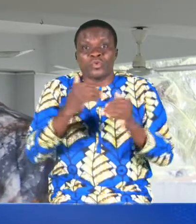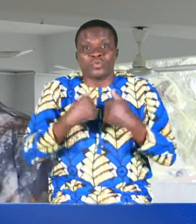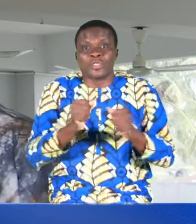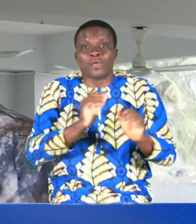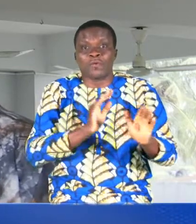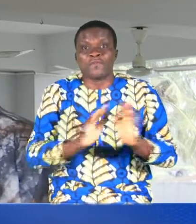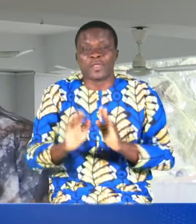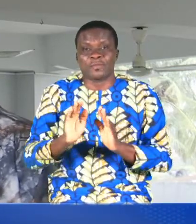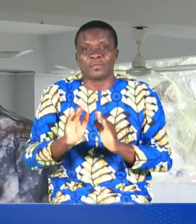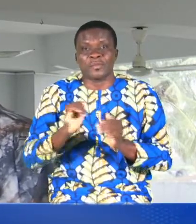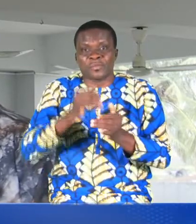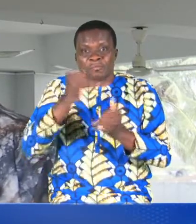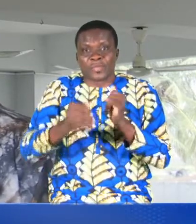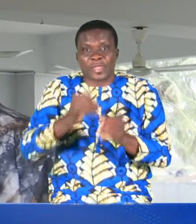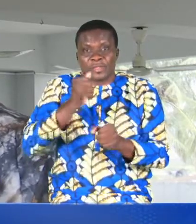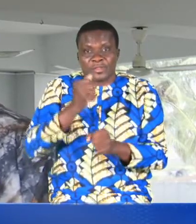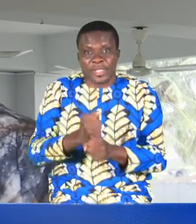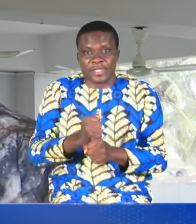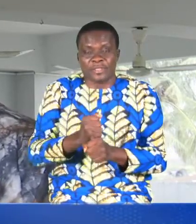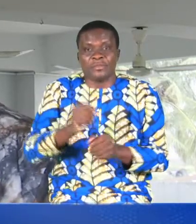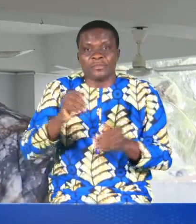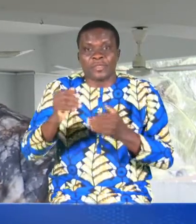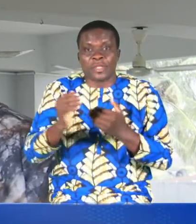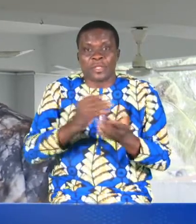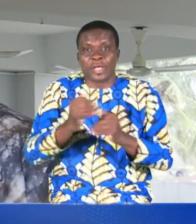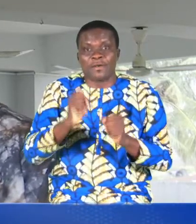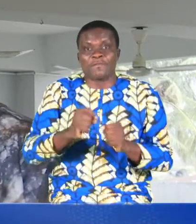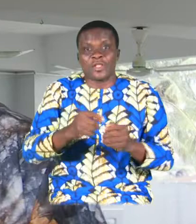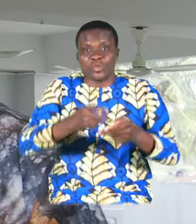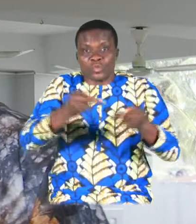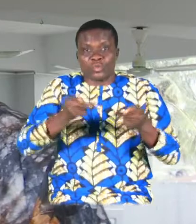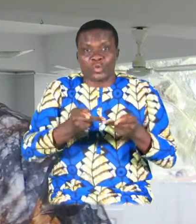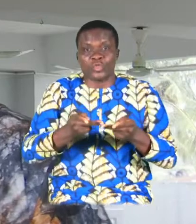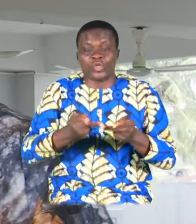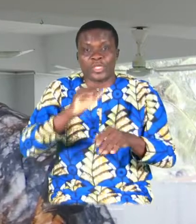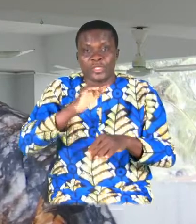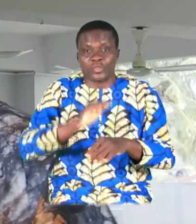menées ces dernières années afin de nous positionner sur